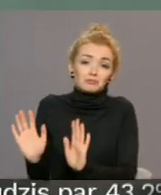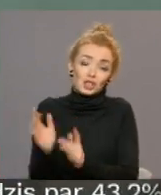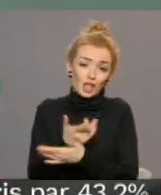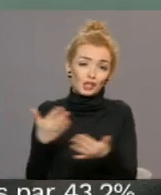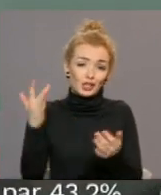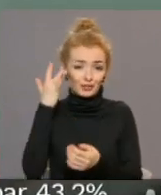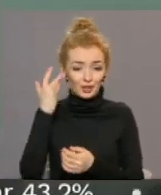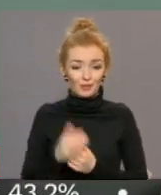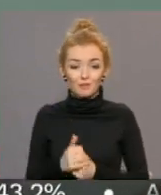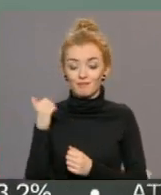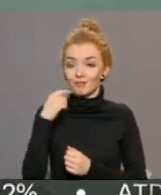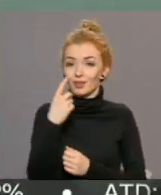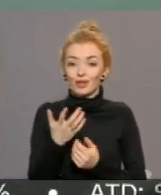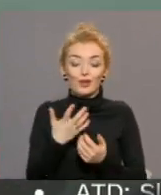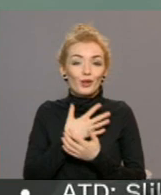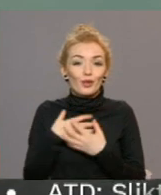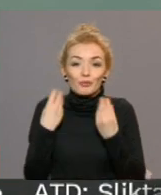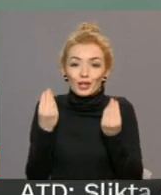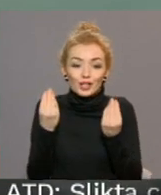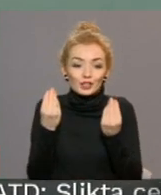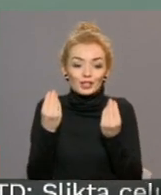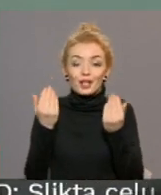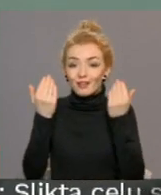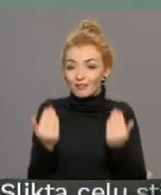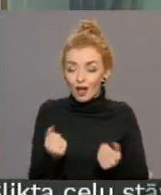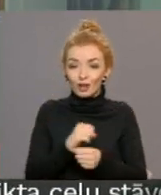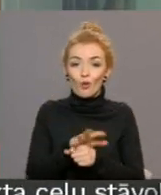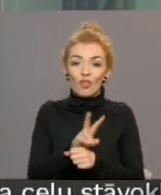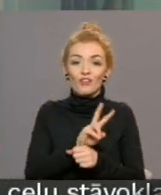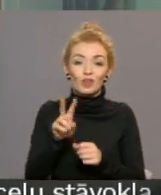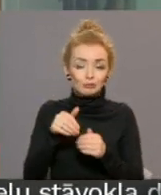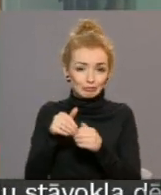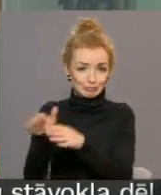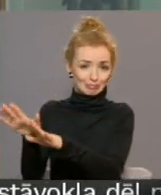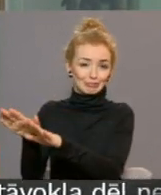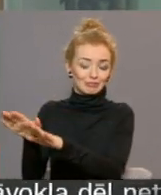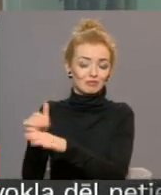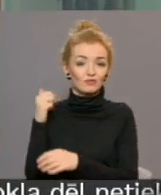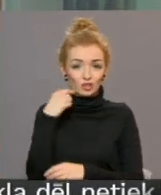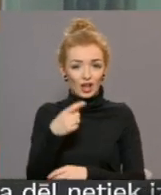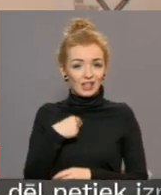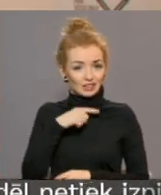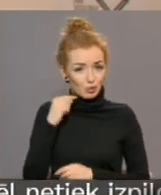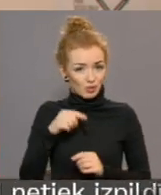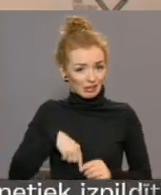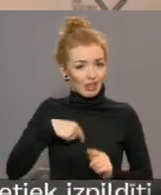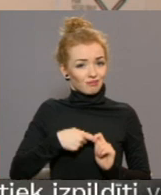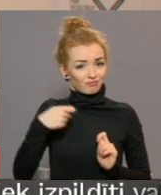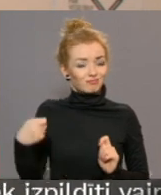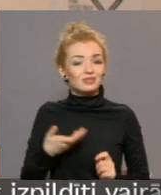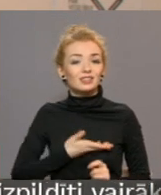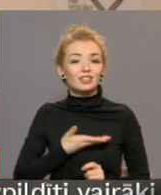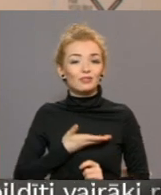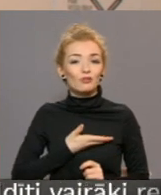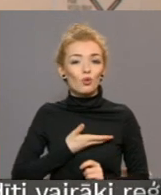tāda. Brīnišķīgi, tagad ko es varu? Gribas dzīvot vēl kādu bišķi. Ja jau